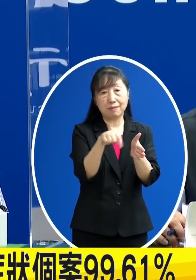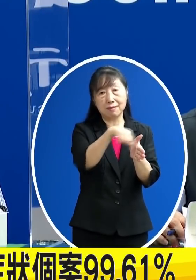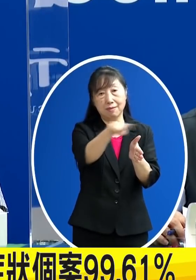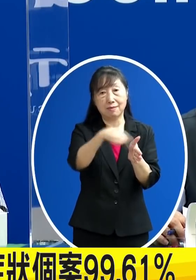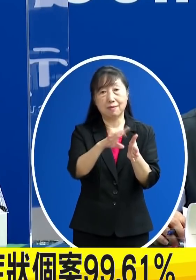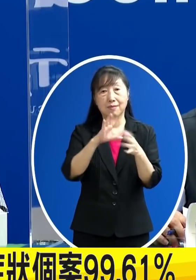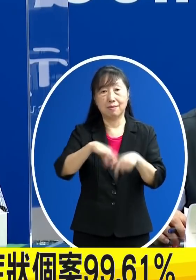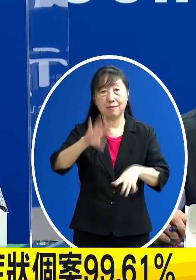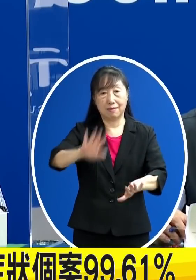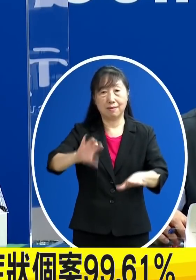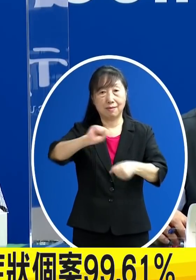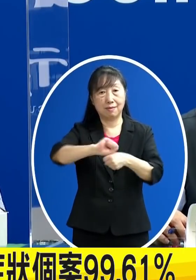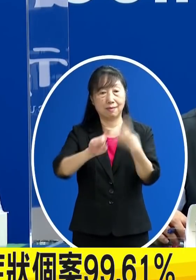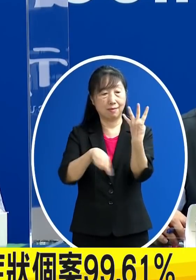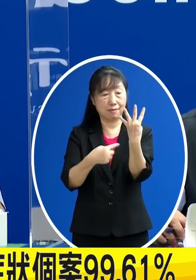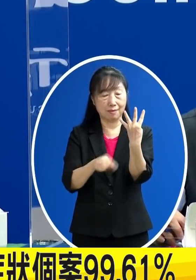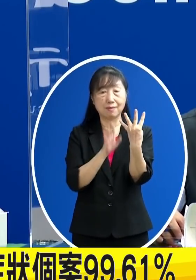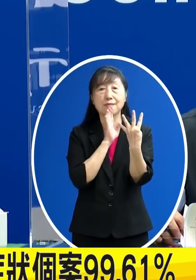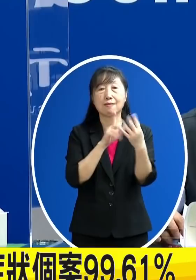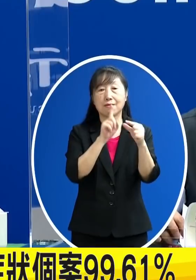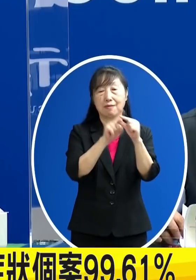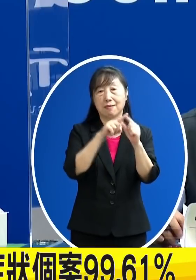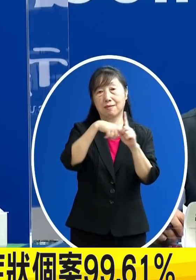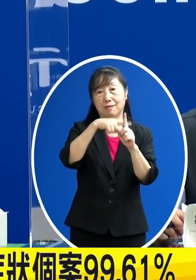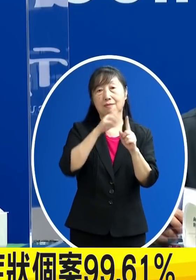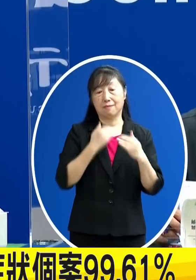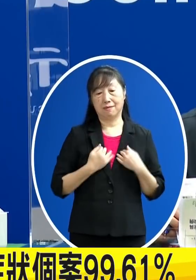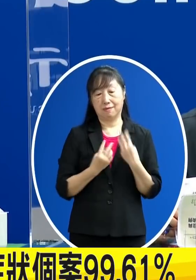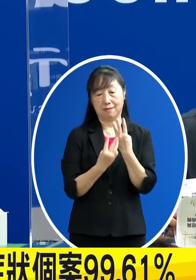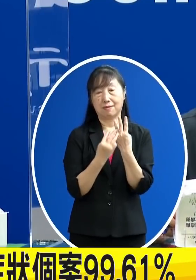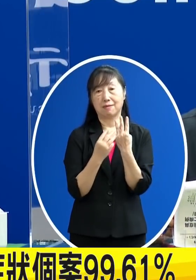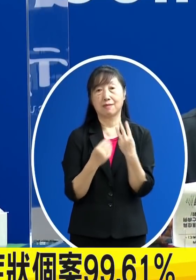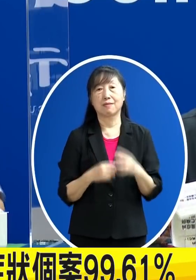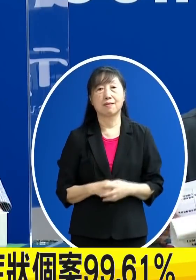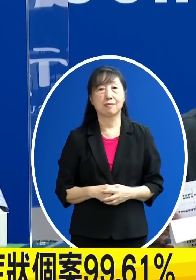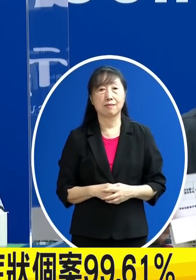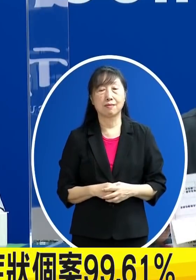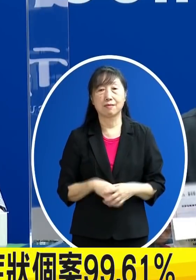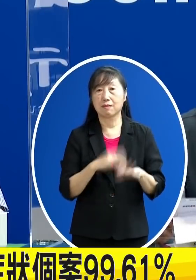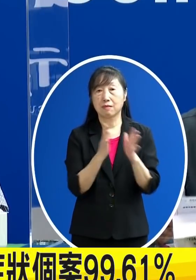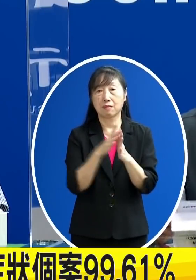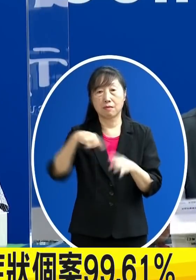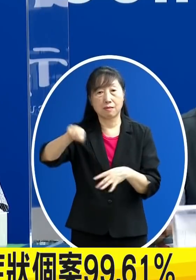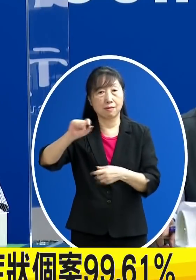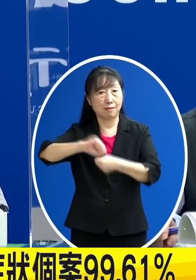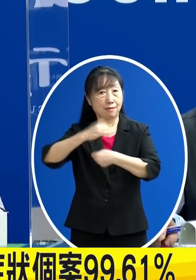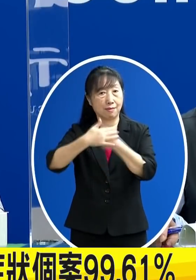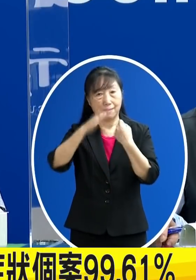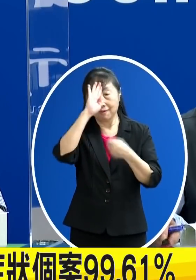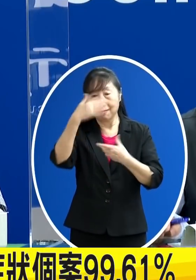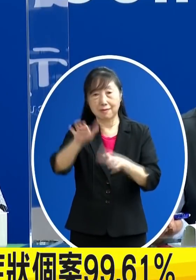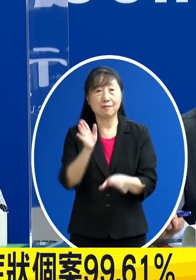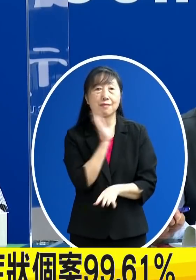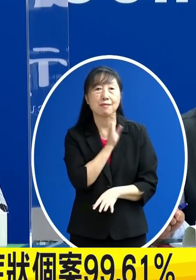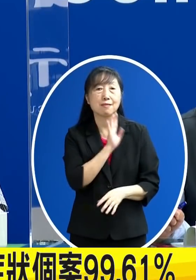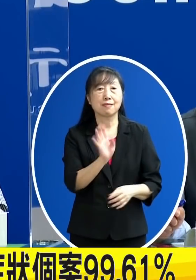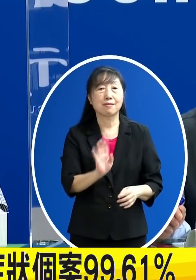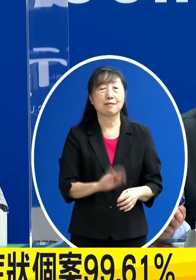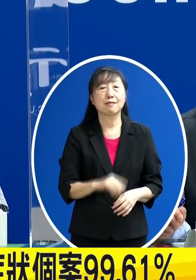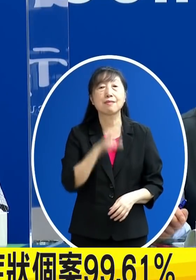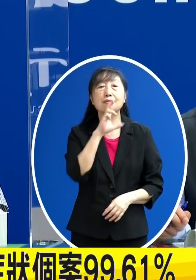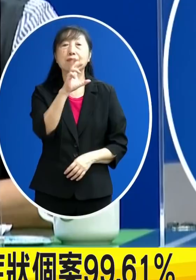都是四位，这个都是属于中度的肺炎的这个个案，那都没有需要住到加护病房。那分别